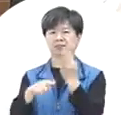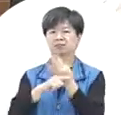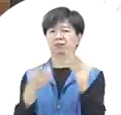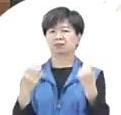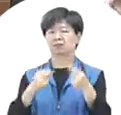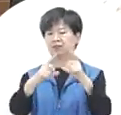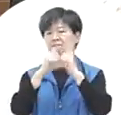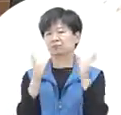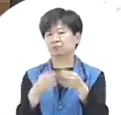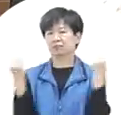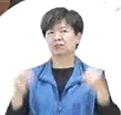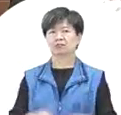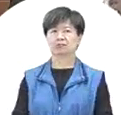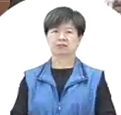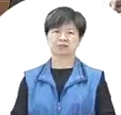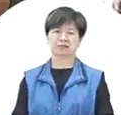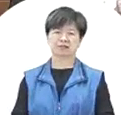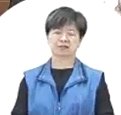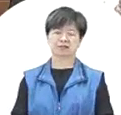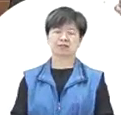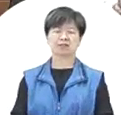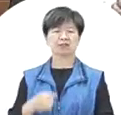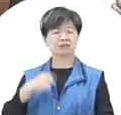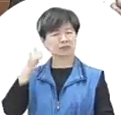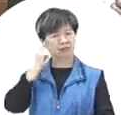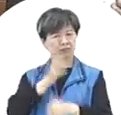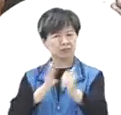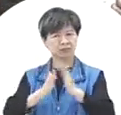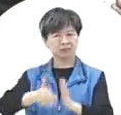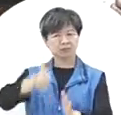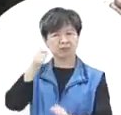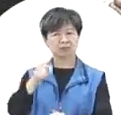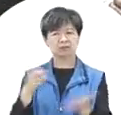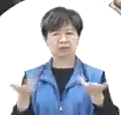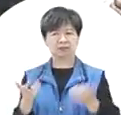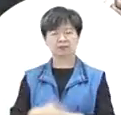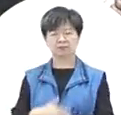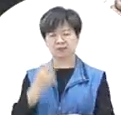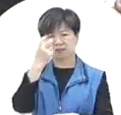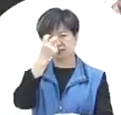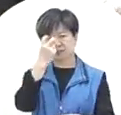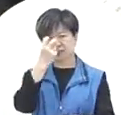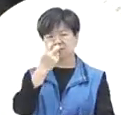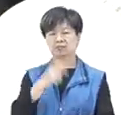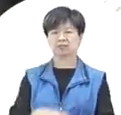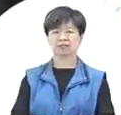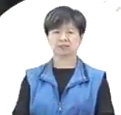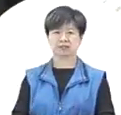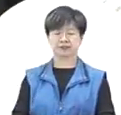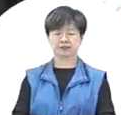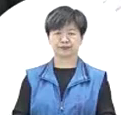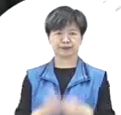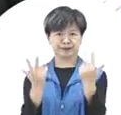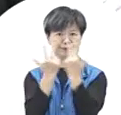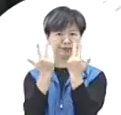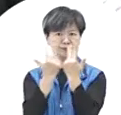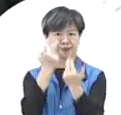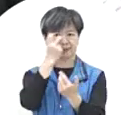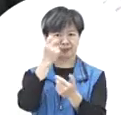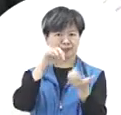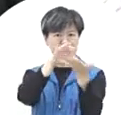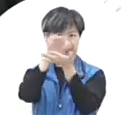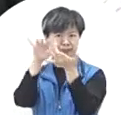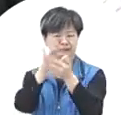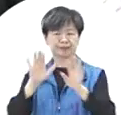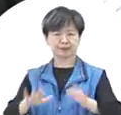回答。我现在想要跟市长讨论一件事情，就是监管云的部分。我们新北市的监管云目前